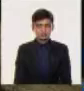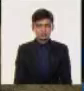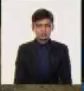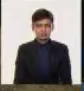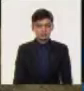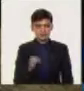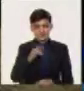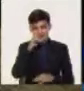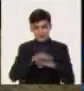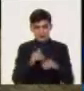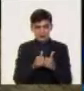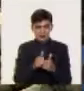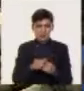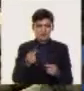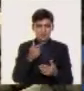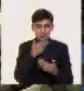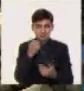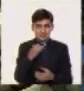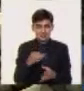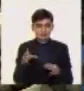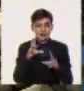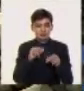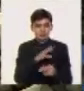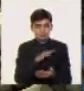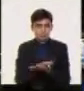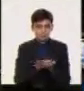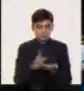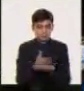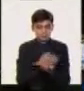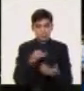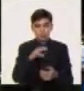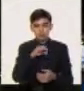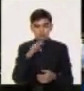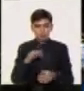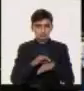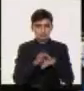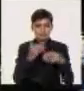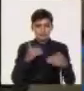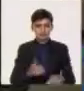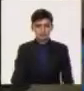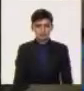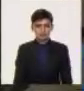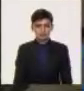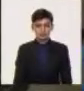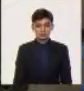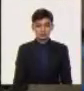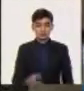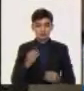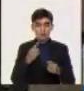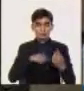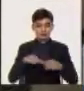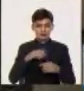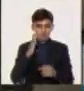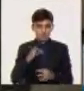В местном акимате средств нет, но обещали расчистить место пожара и вывести мусор. А также мы